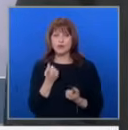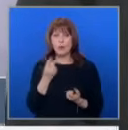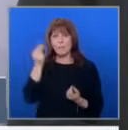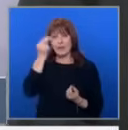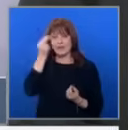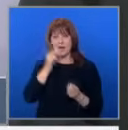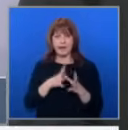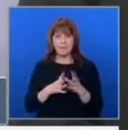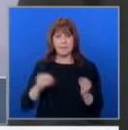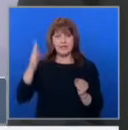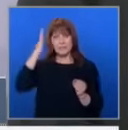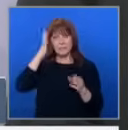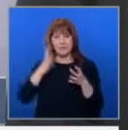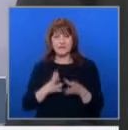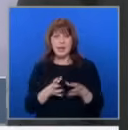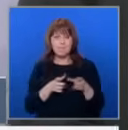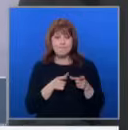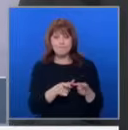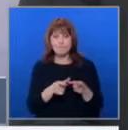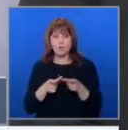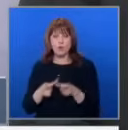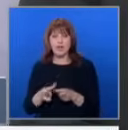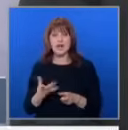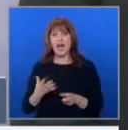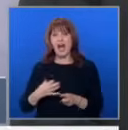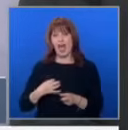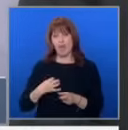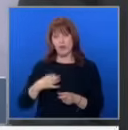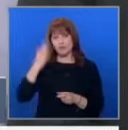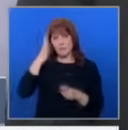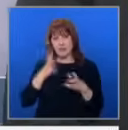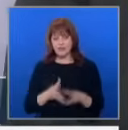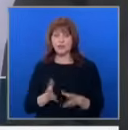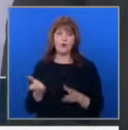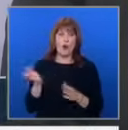страната без правителство е блокирана, от друга страна с лошо правителство понякога е по-зле.